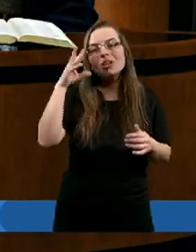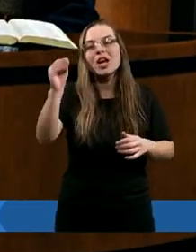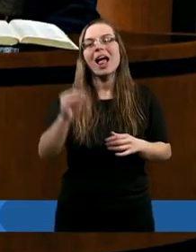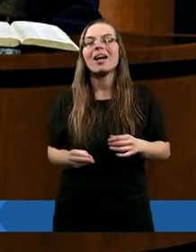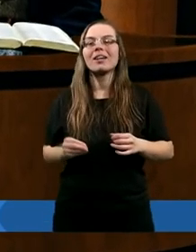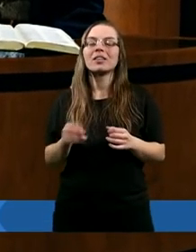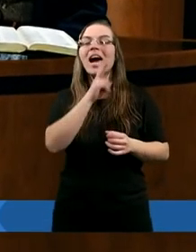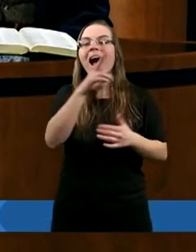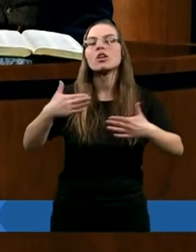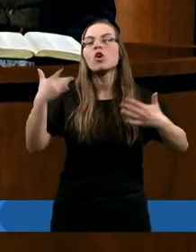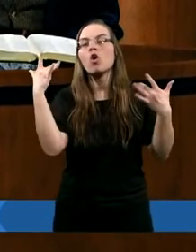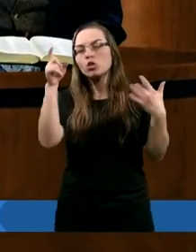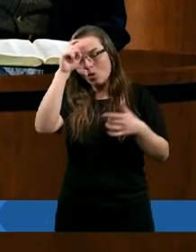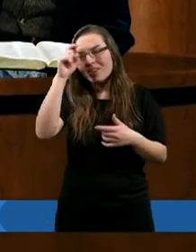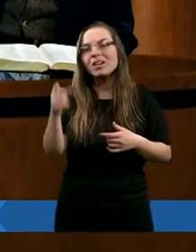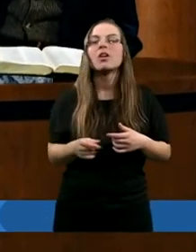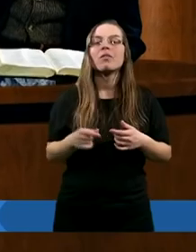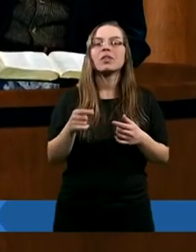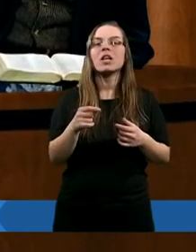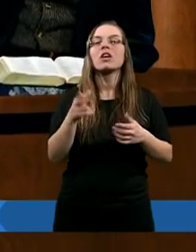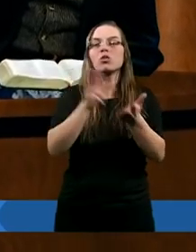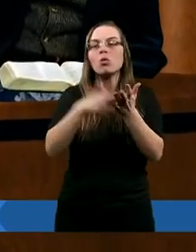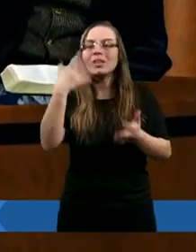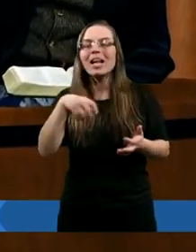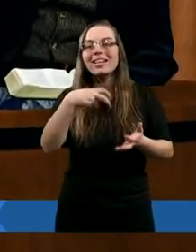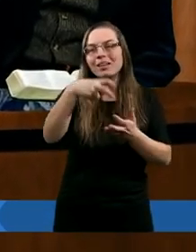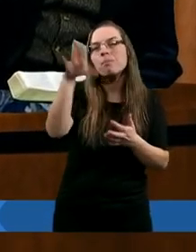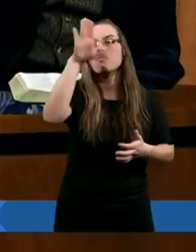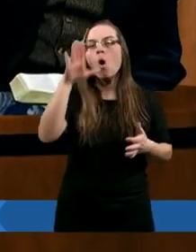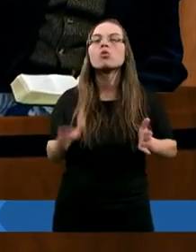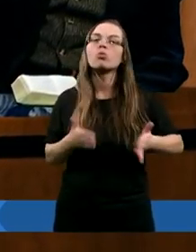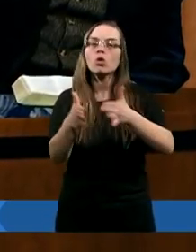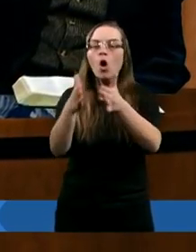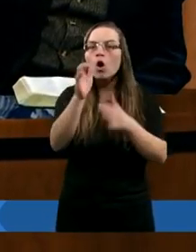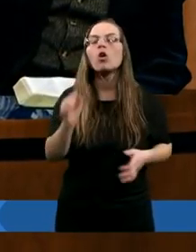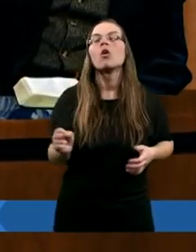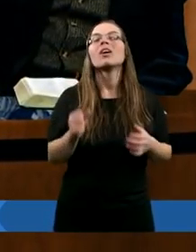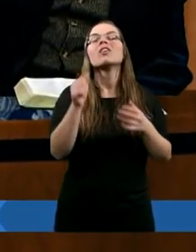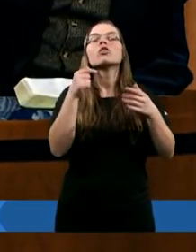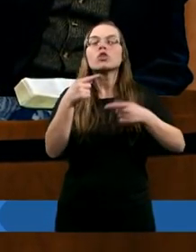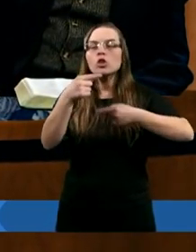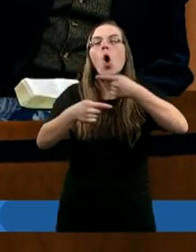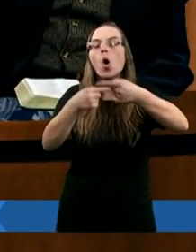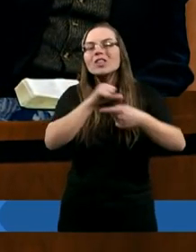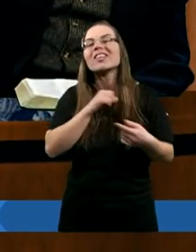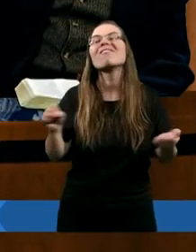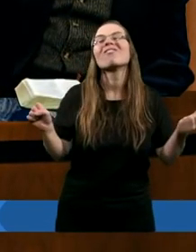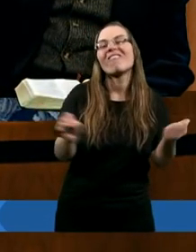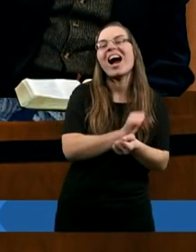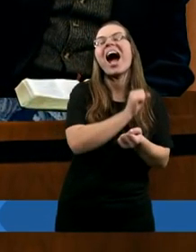każdego człowieka, zwłaszcza tego, który chce iść Bożą drogą, toczy się walka.